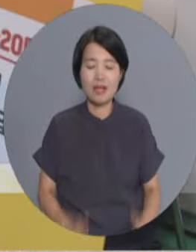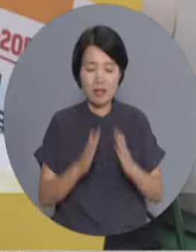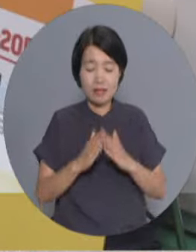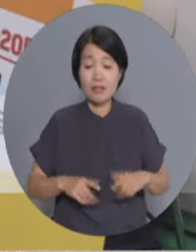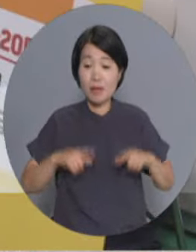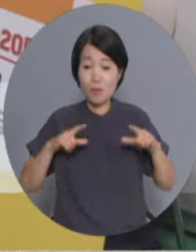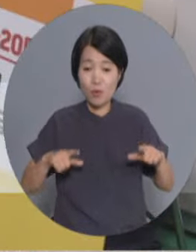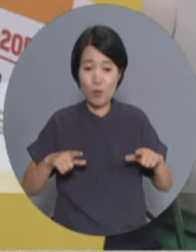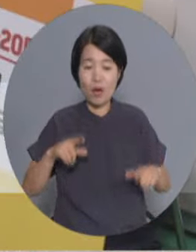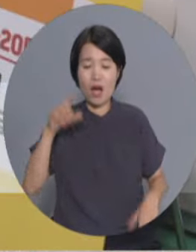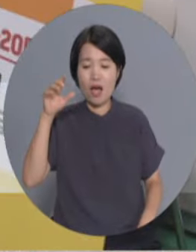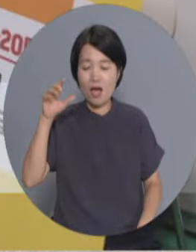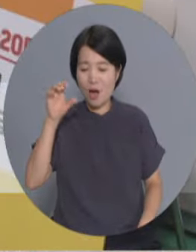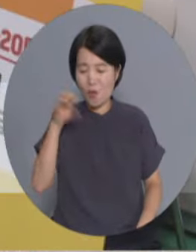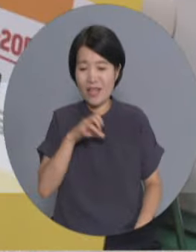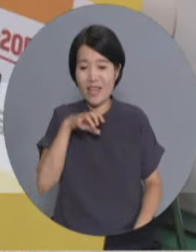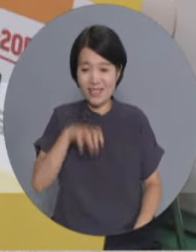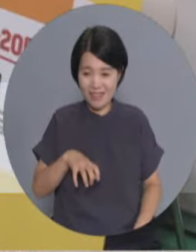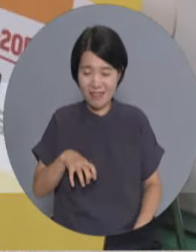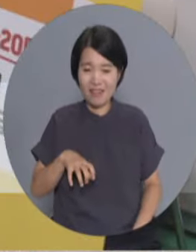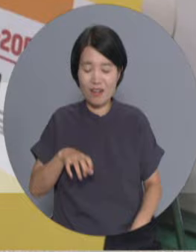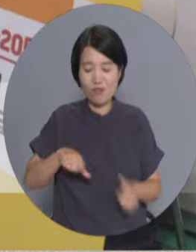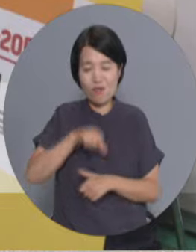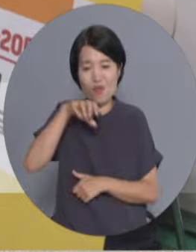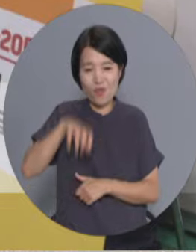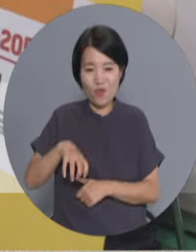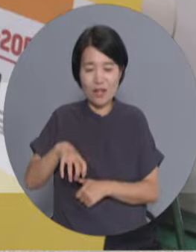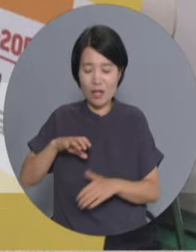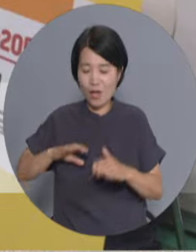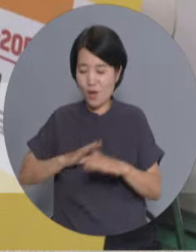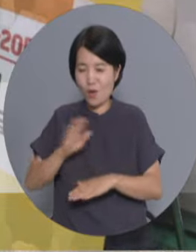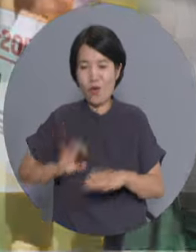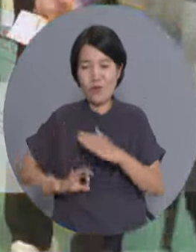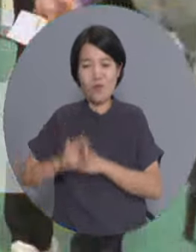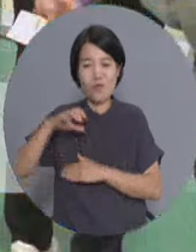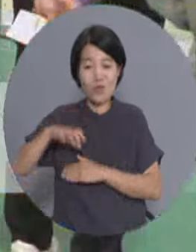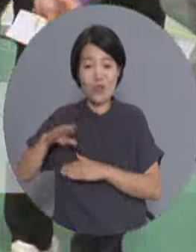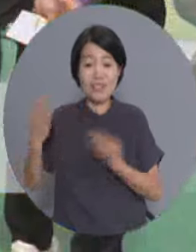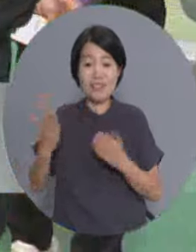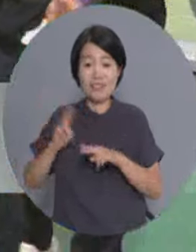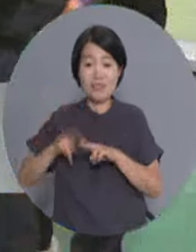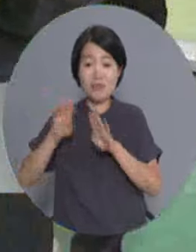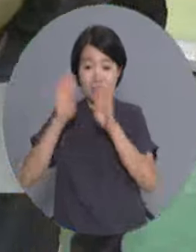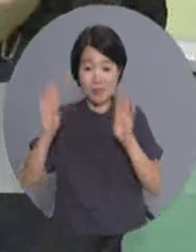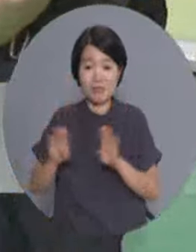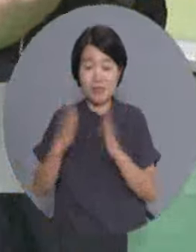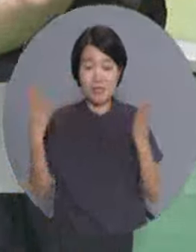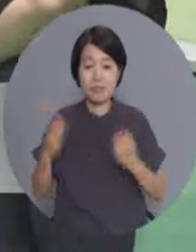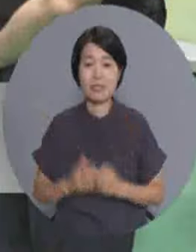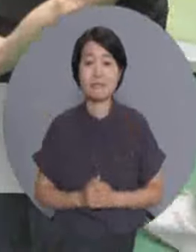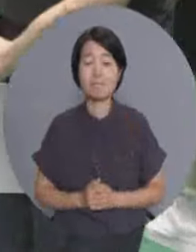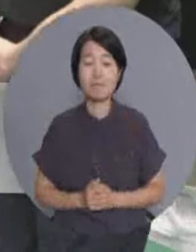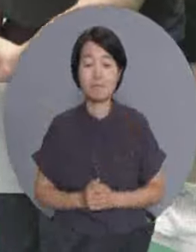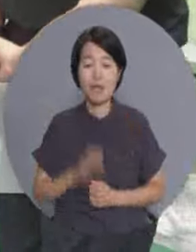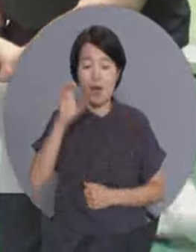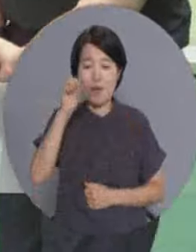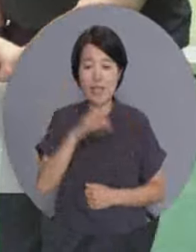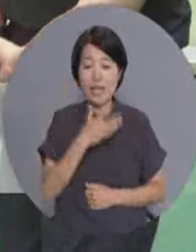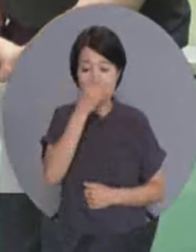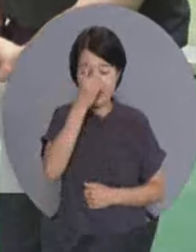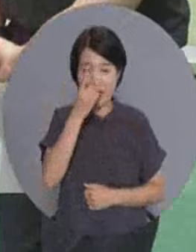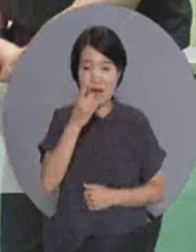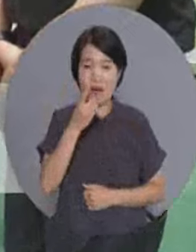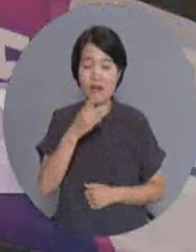전라남도가 오늘 광양 공설운동장에서 동북권 일자리 박람회를 개최했습니다. 이번 박람회는 광양, 순천시